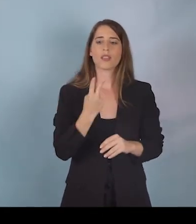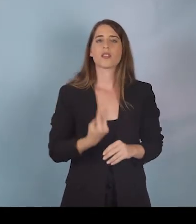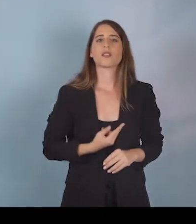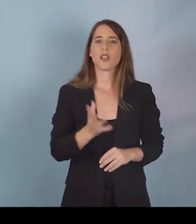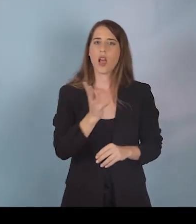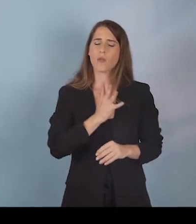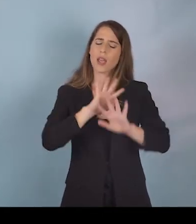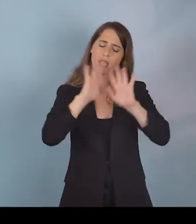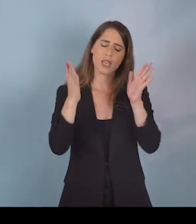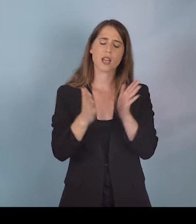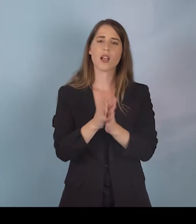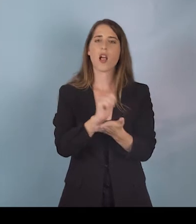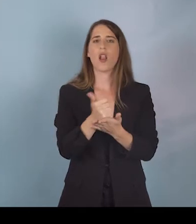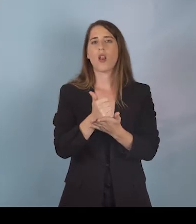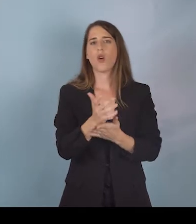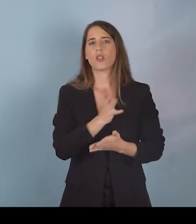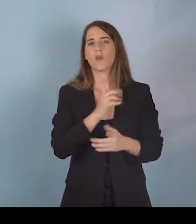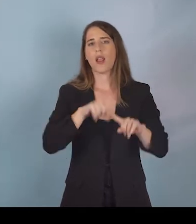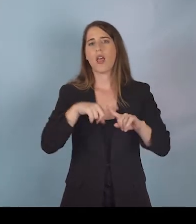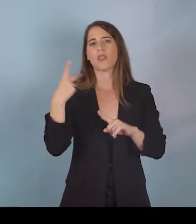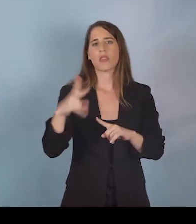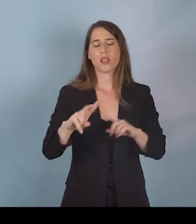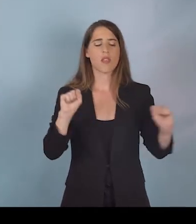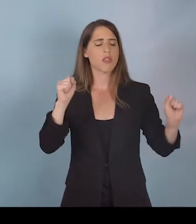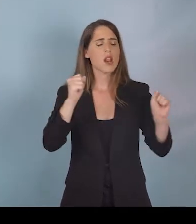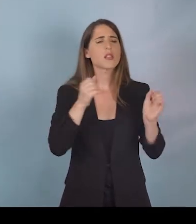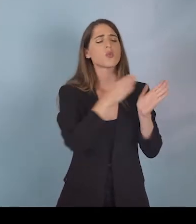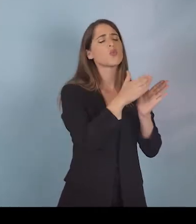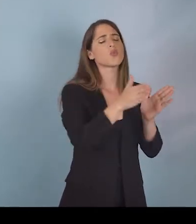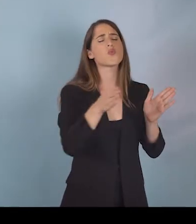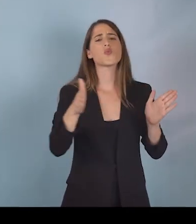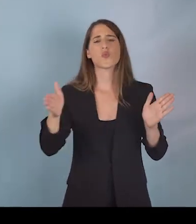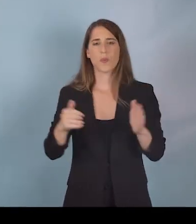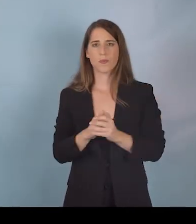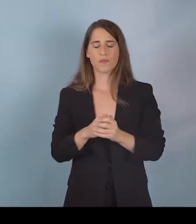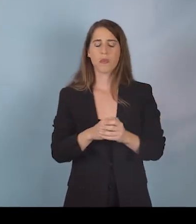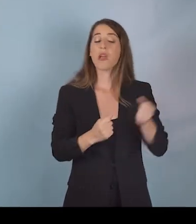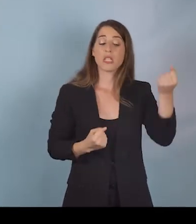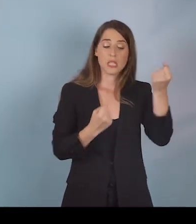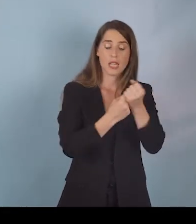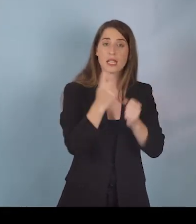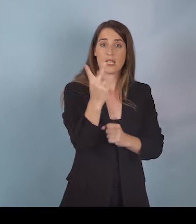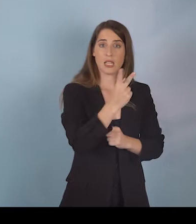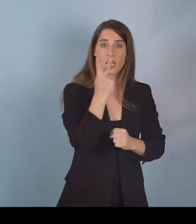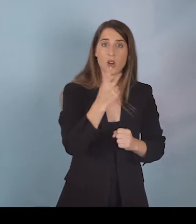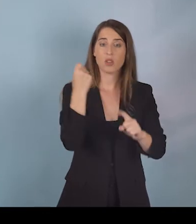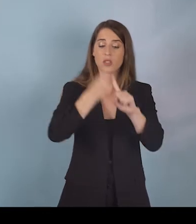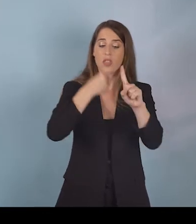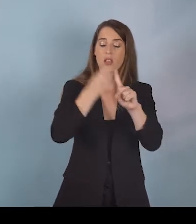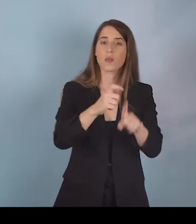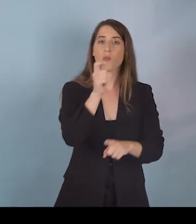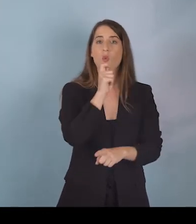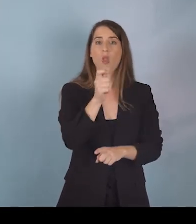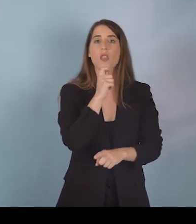ΛΟΑΤΚΙ πρόσωπα στη χώρα μας, με δράσεις σε όλο το επίπεδο. Από την στήριξη της κοινότητας, την διεκδίκηση σε πολιτικό και